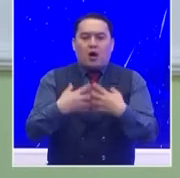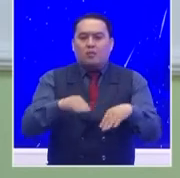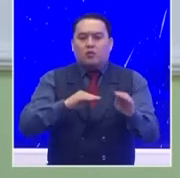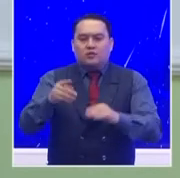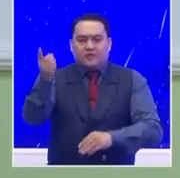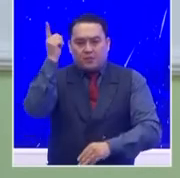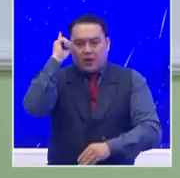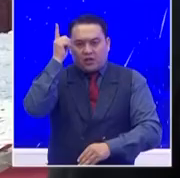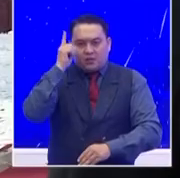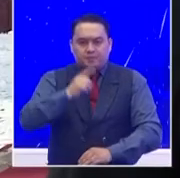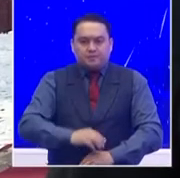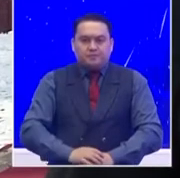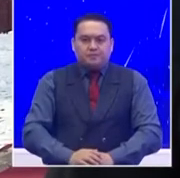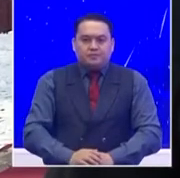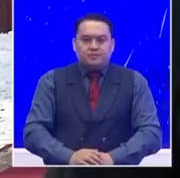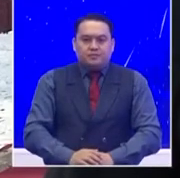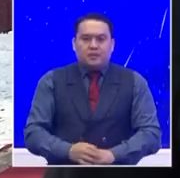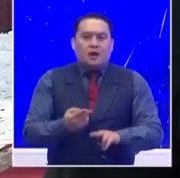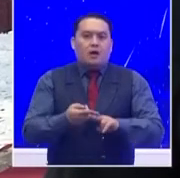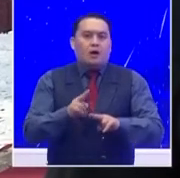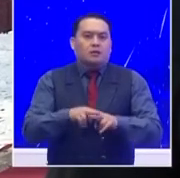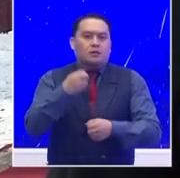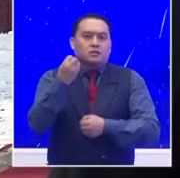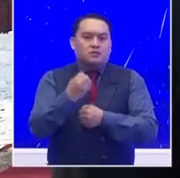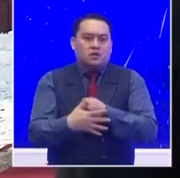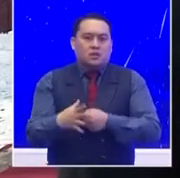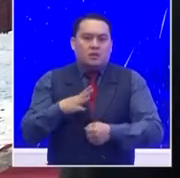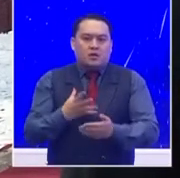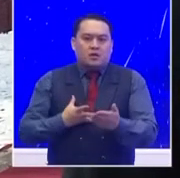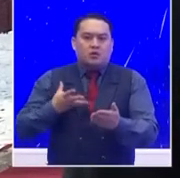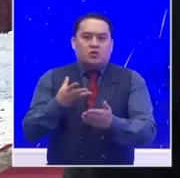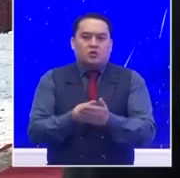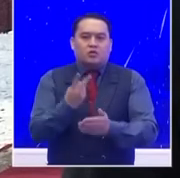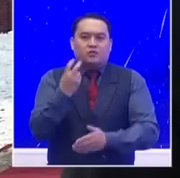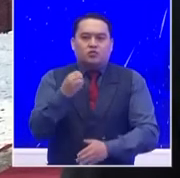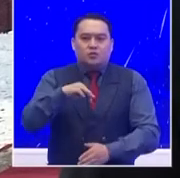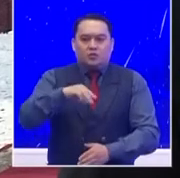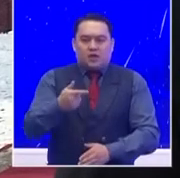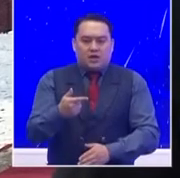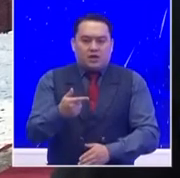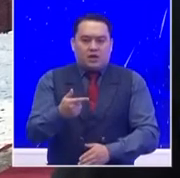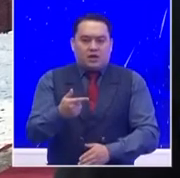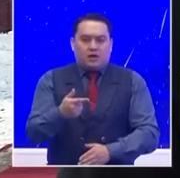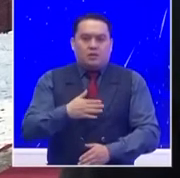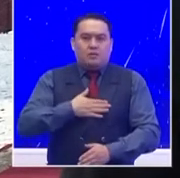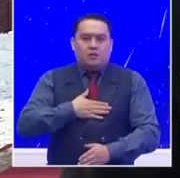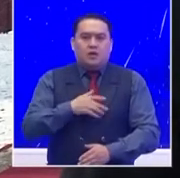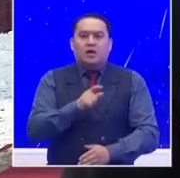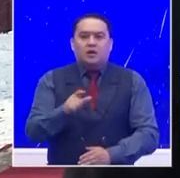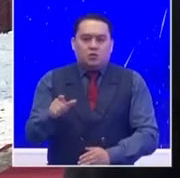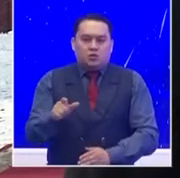германии данный центр было инвестировано более 200 миллионов тенге мы как граждане